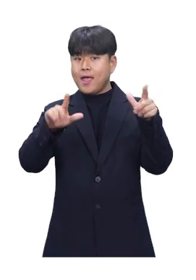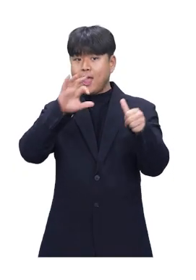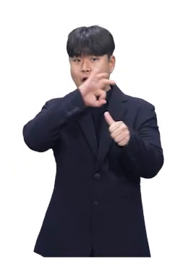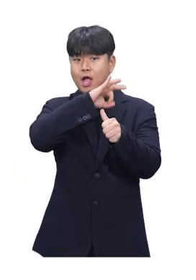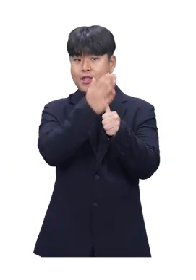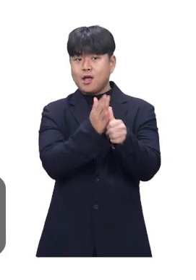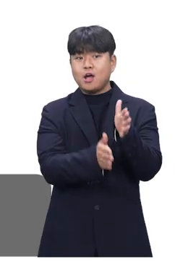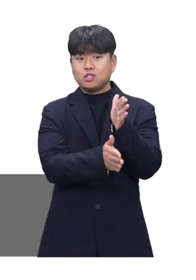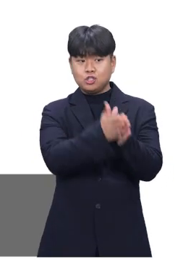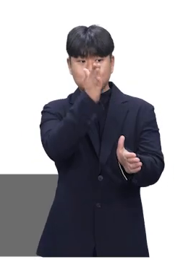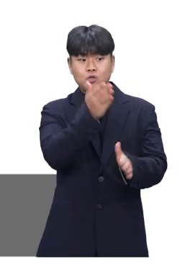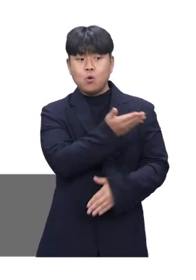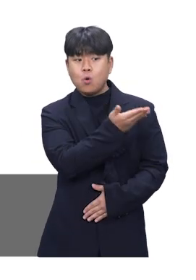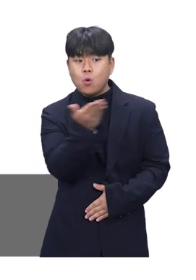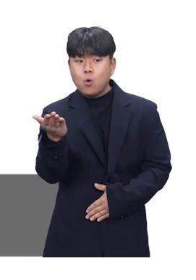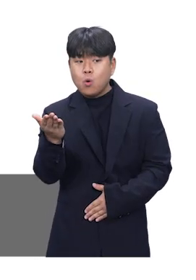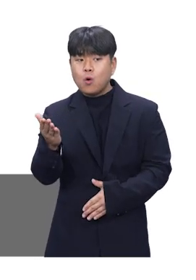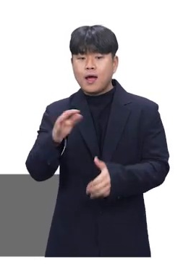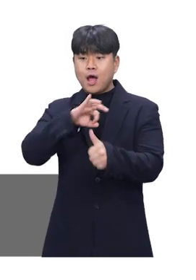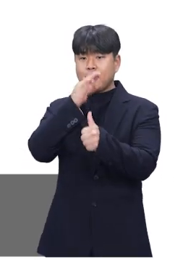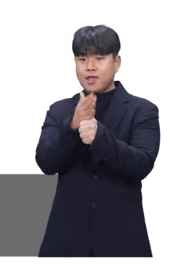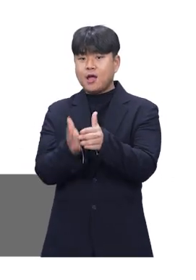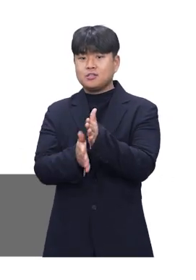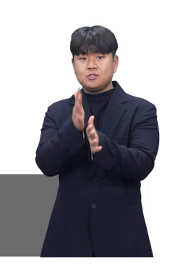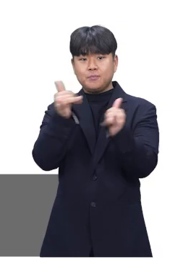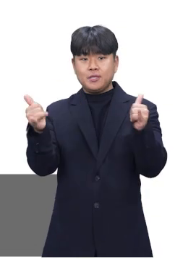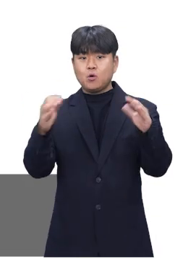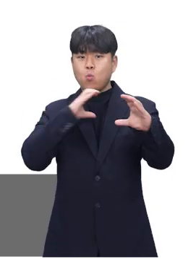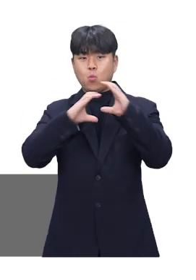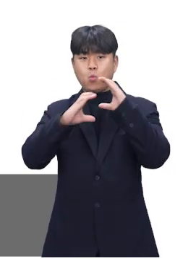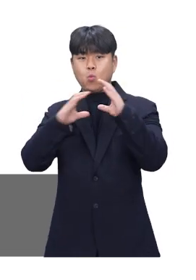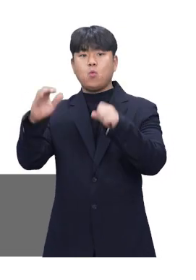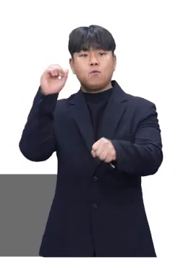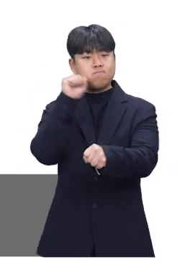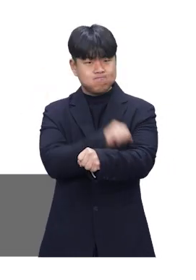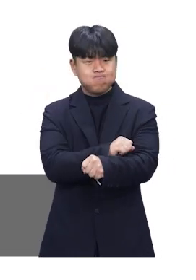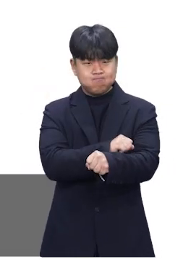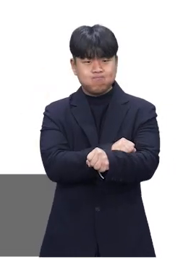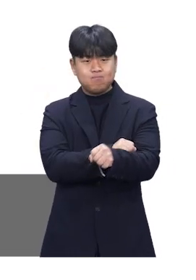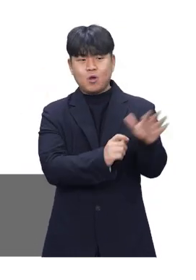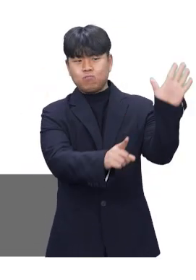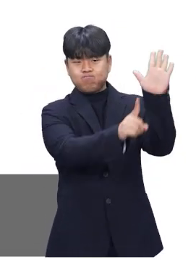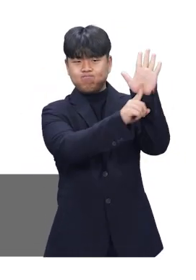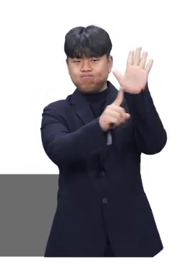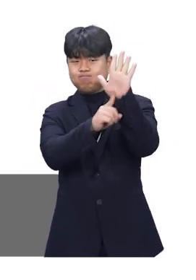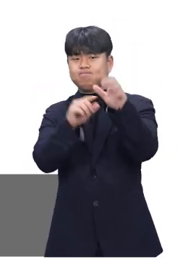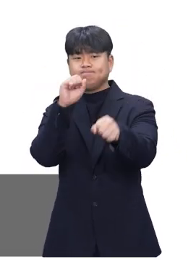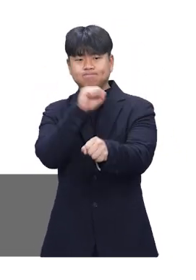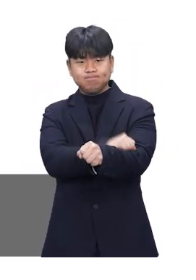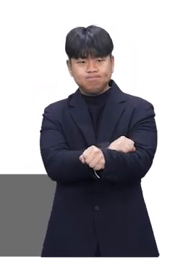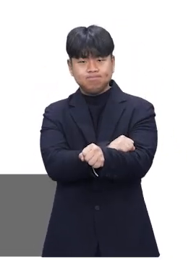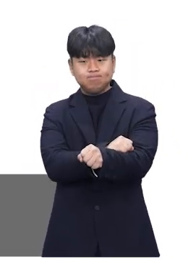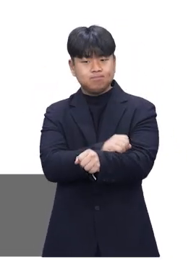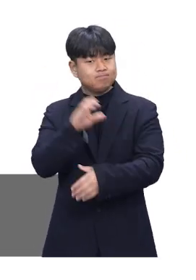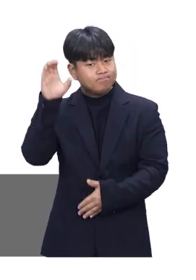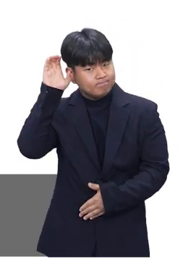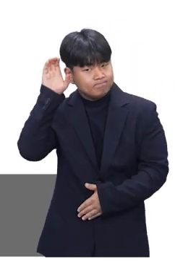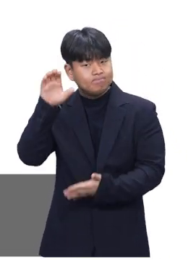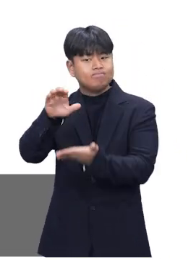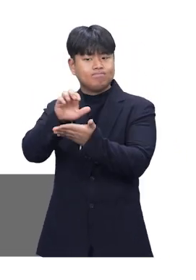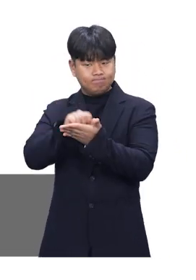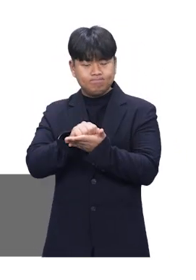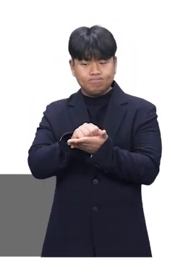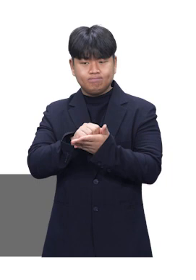올해도 안양시는 시민과의 소통을 활발하게 이어왔는데요. 이 지역의 소식을 실시간으로 전달하고 시민들의 의견을